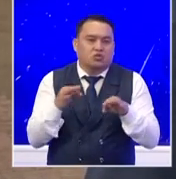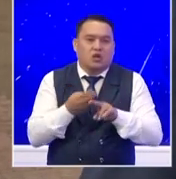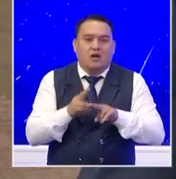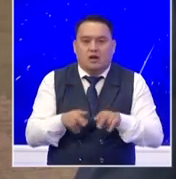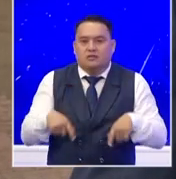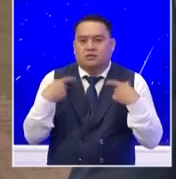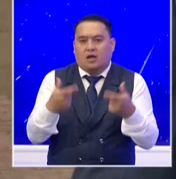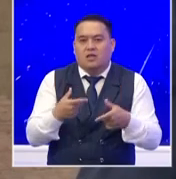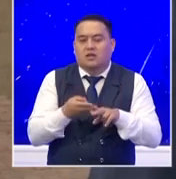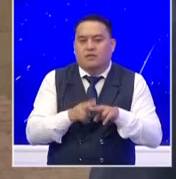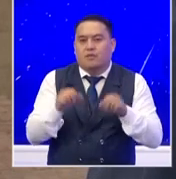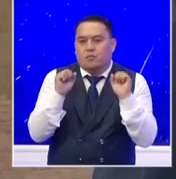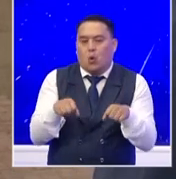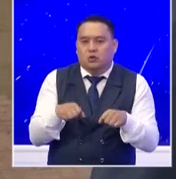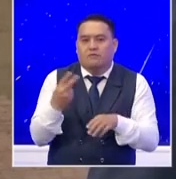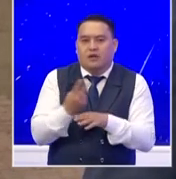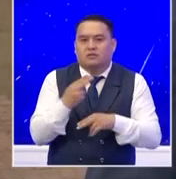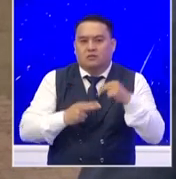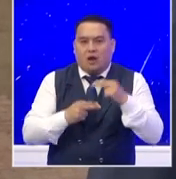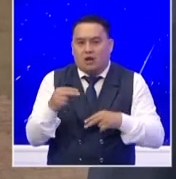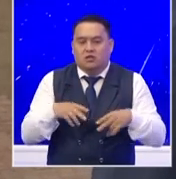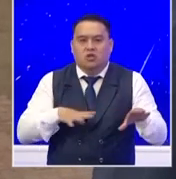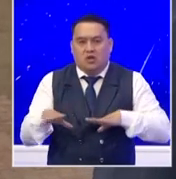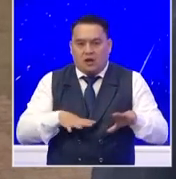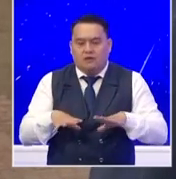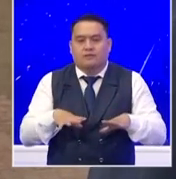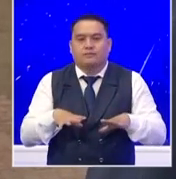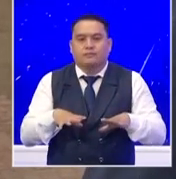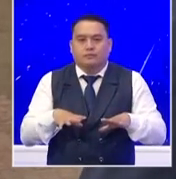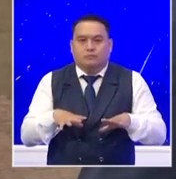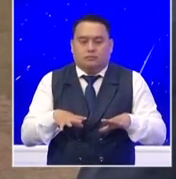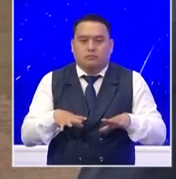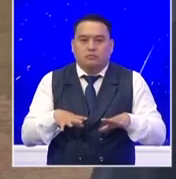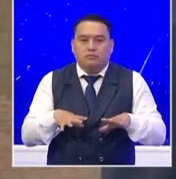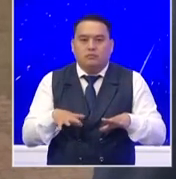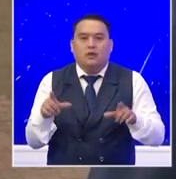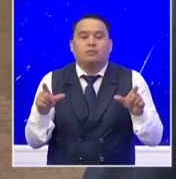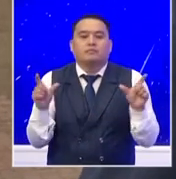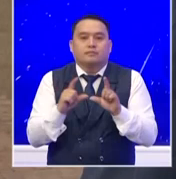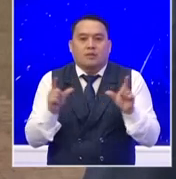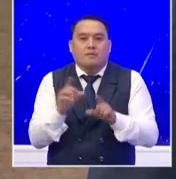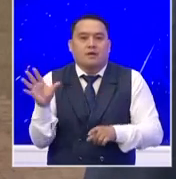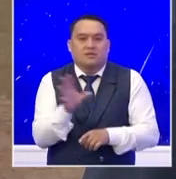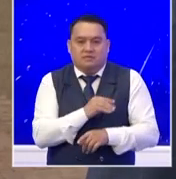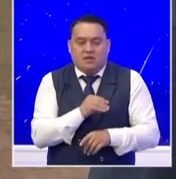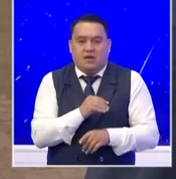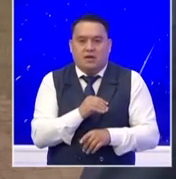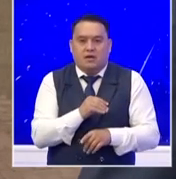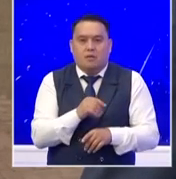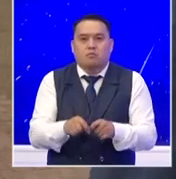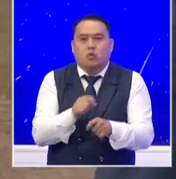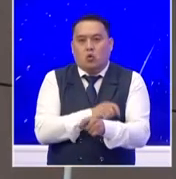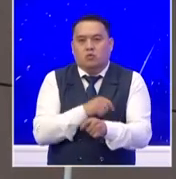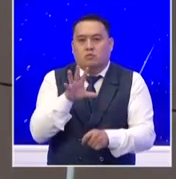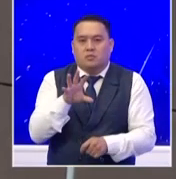этапа, открывать могут работать строительные рынки. Также непродовольственные магазины всех видов с площадью